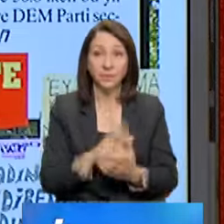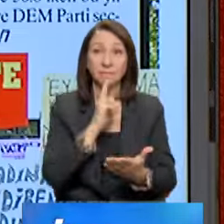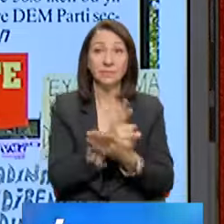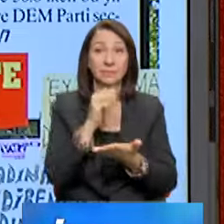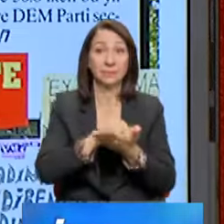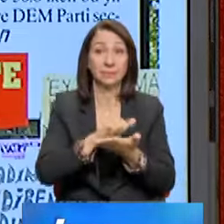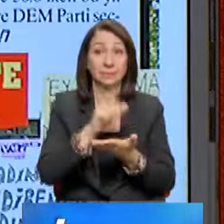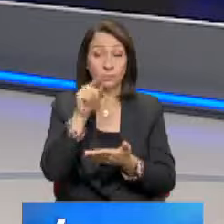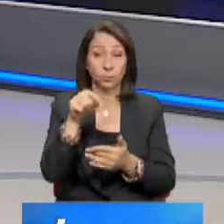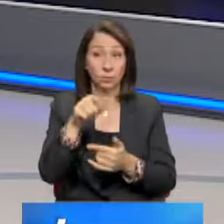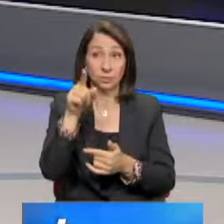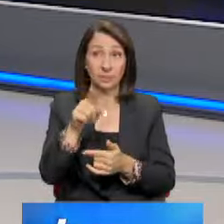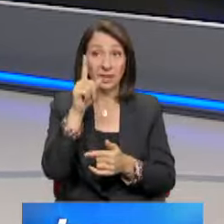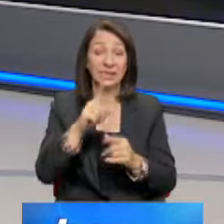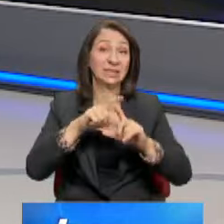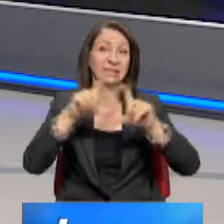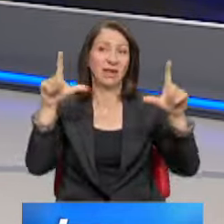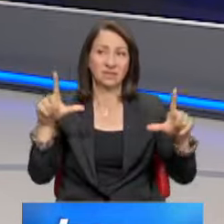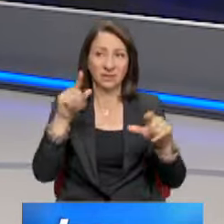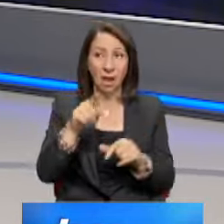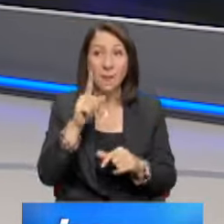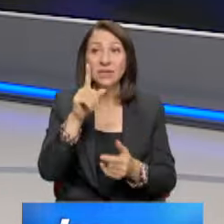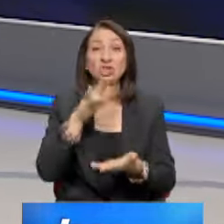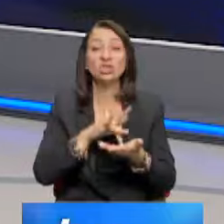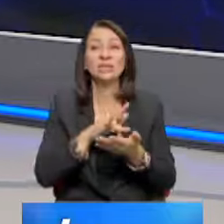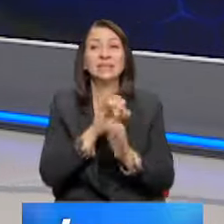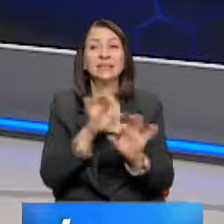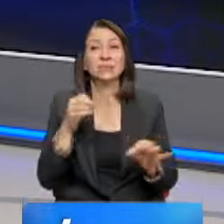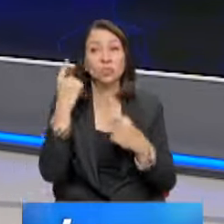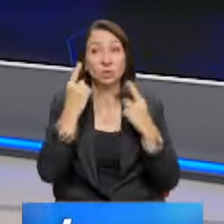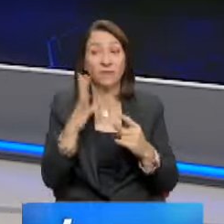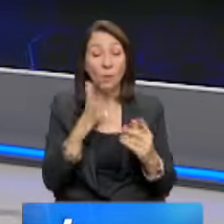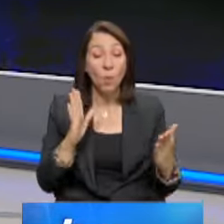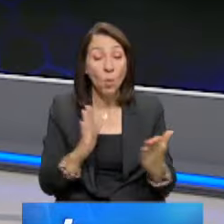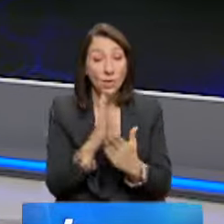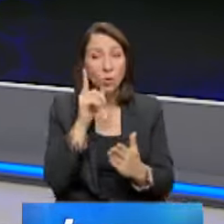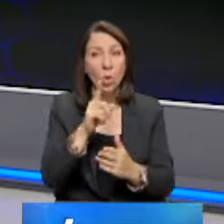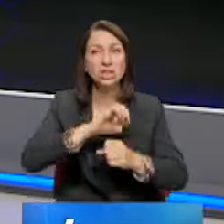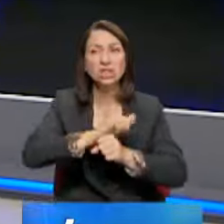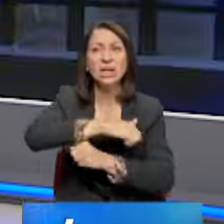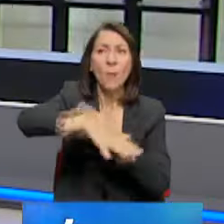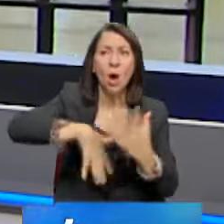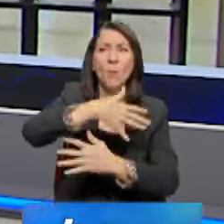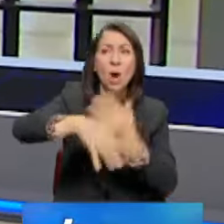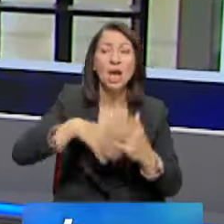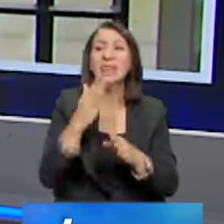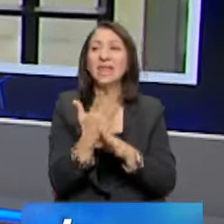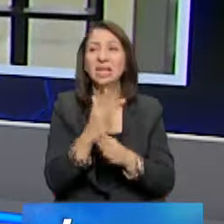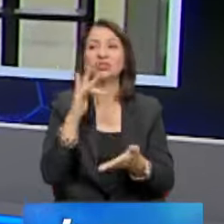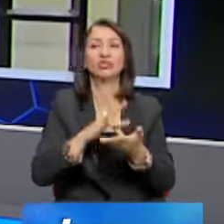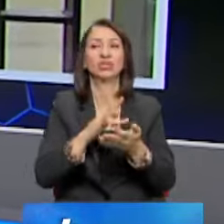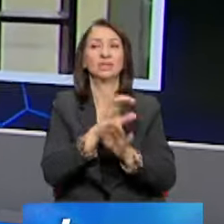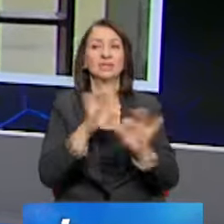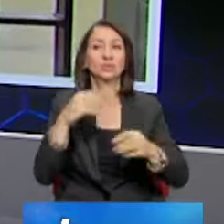Karar Gazetesi bugün ilk sayfasında. Bir cezasızlık algısı var. Muhalefet o şiddet sarmalının sebebi